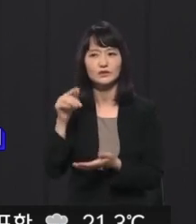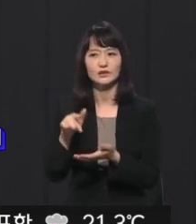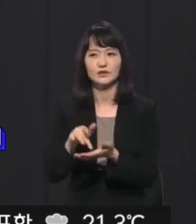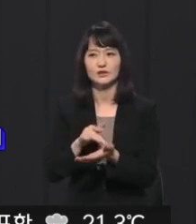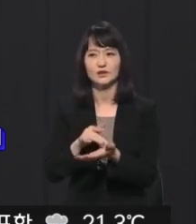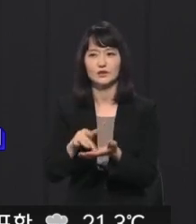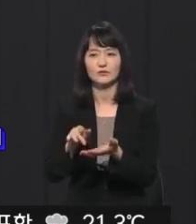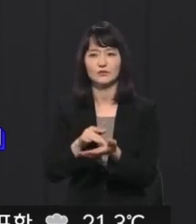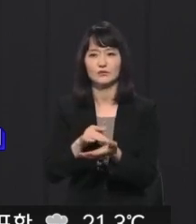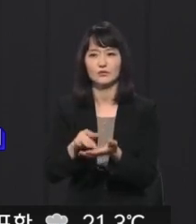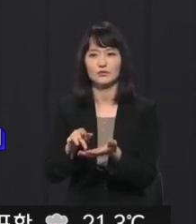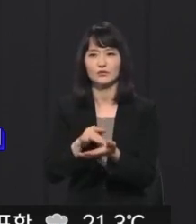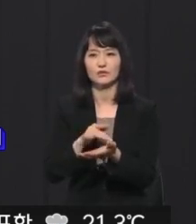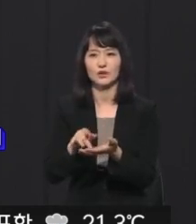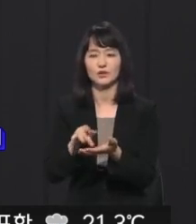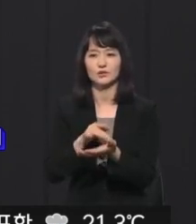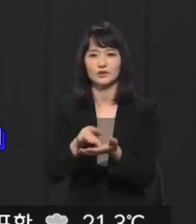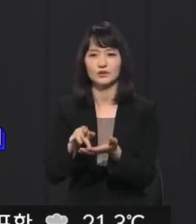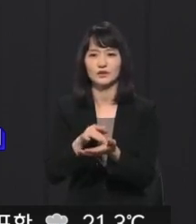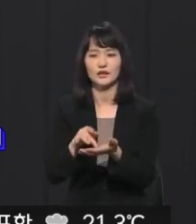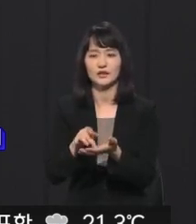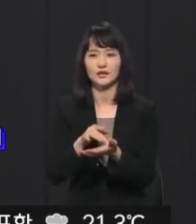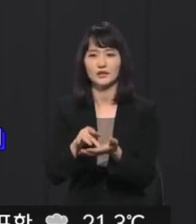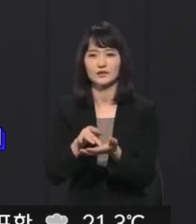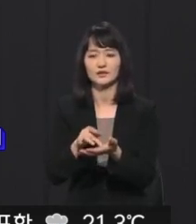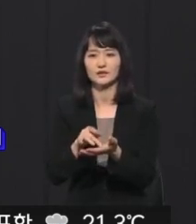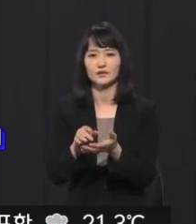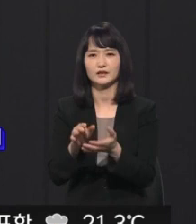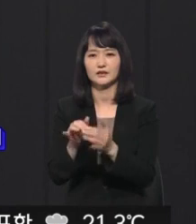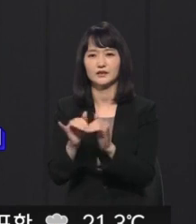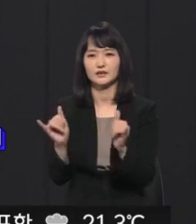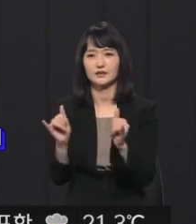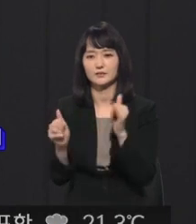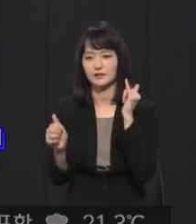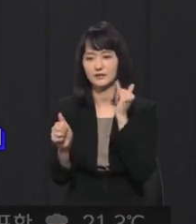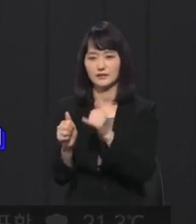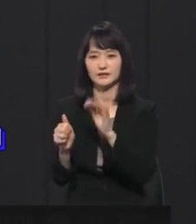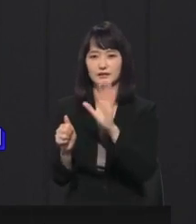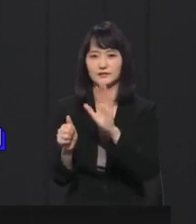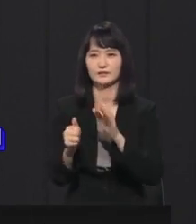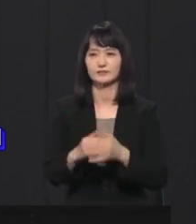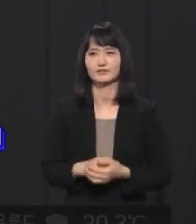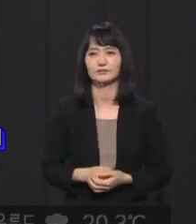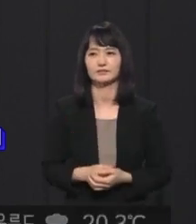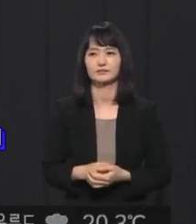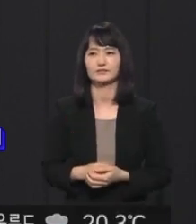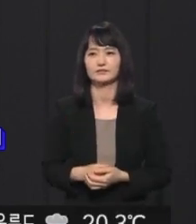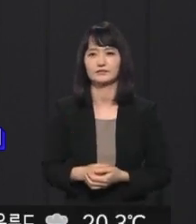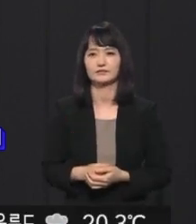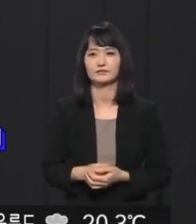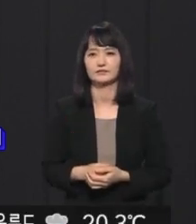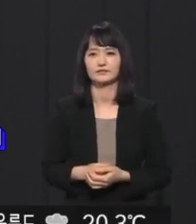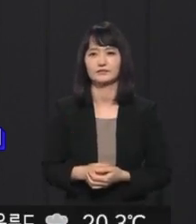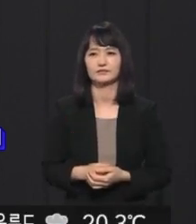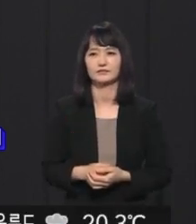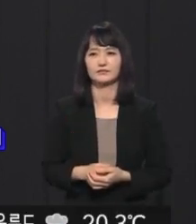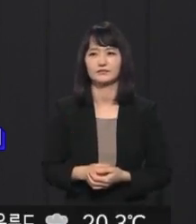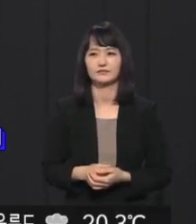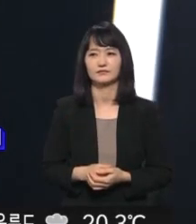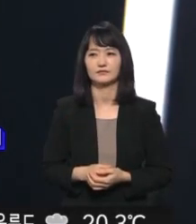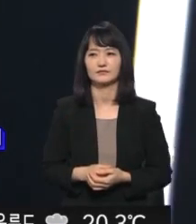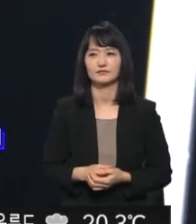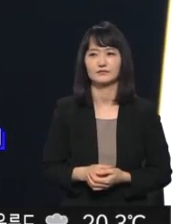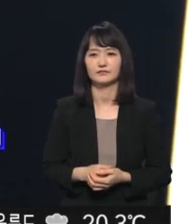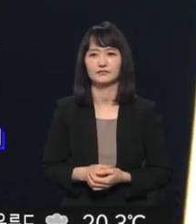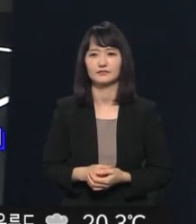사람들한테 전화해서 어 줄 세우지 않게 된다 아 내가 그리 좋아하지 후드 푼 구청 부족분 또 떡 기기변경 만들 거 아닙니까 아니 그런 그 정도로